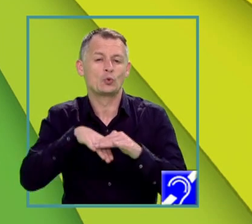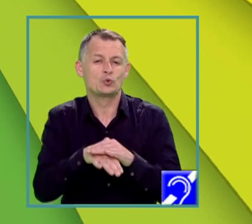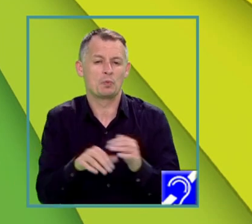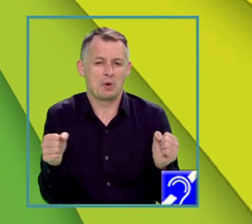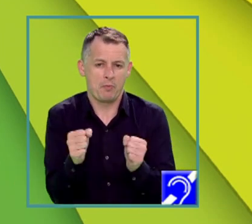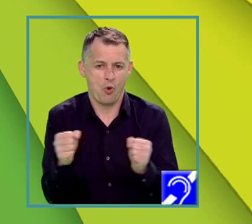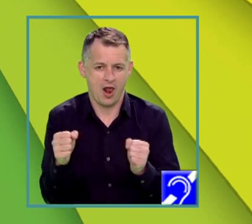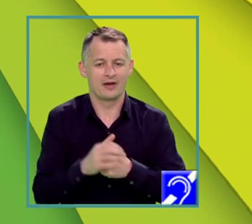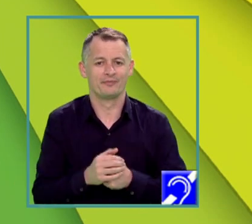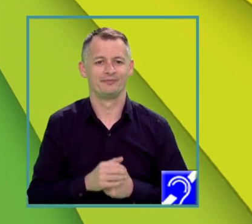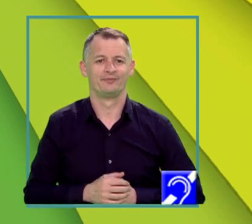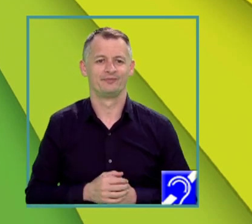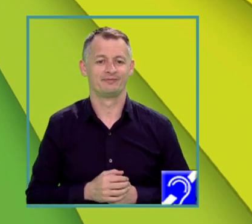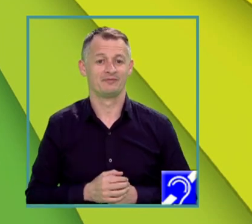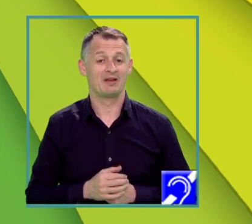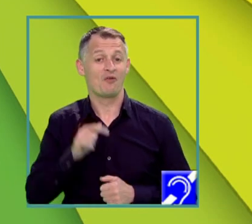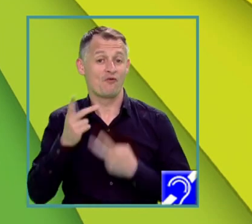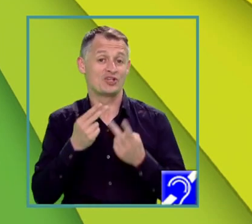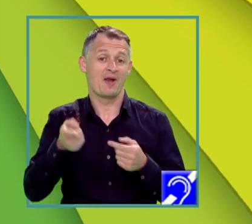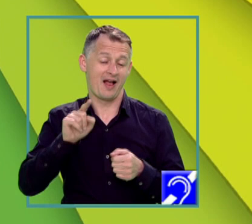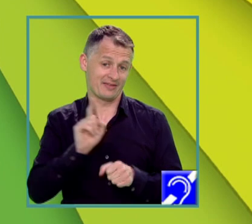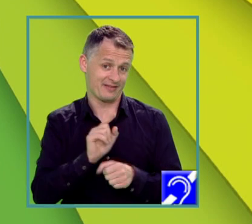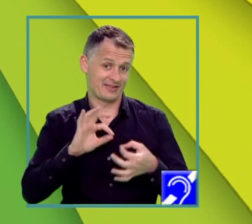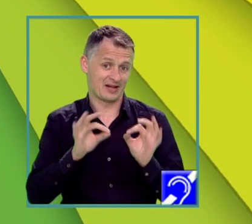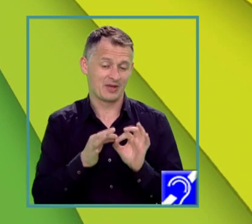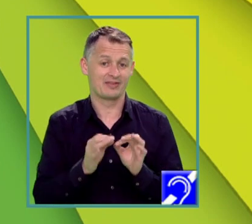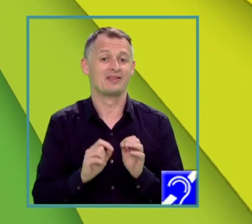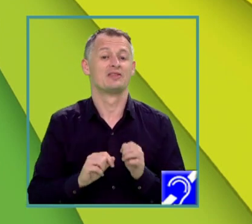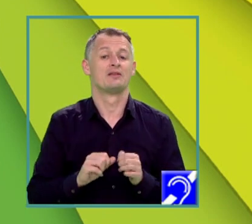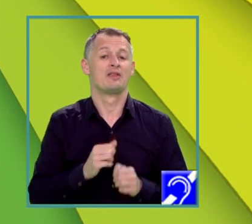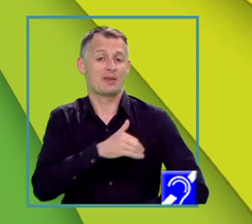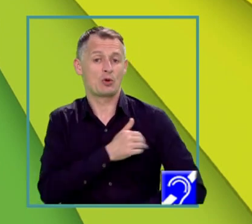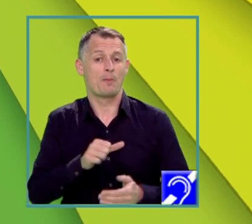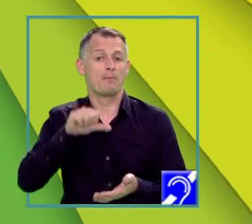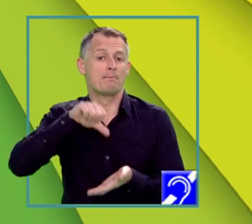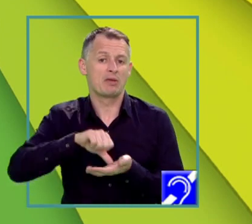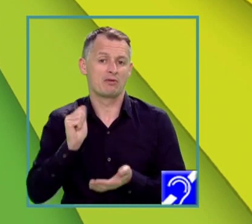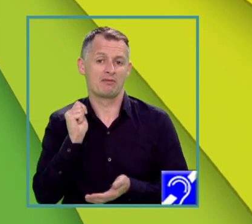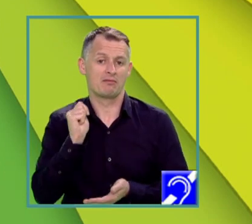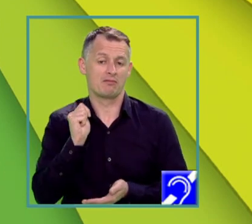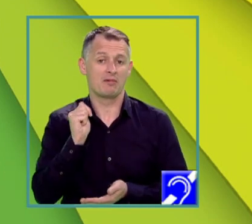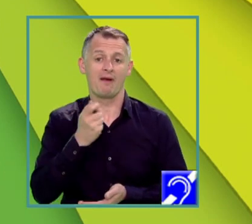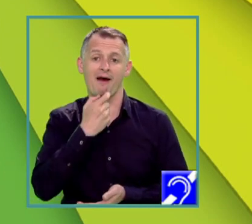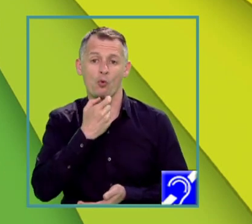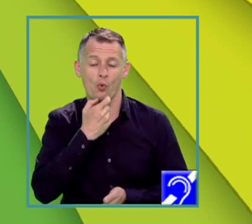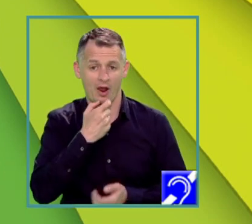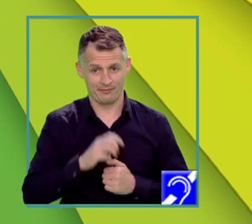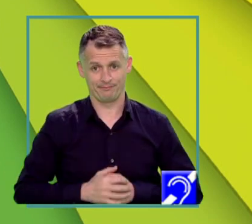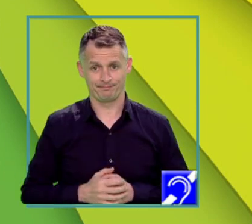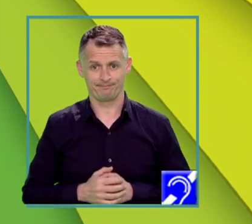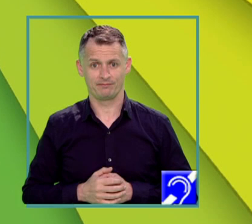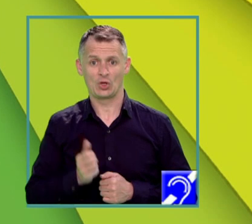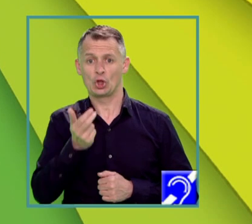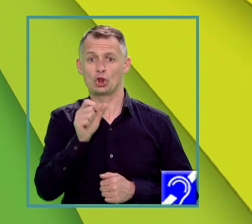consecință dragii mei folosim un alt element și anume temperaturile medii anuale se care am o altă frază adică 12